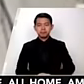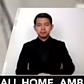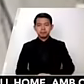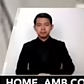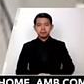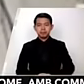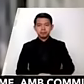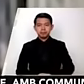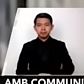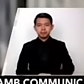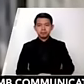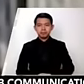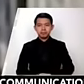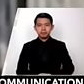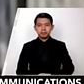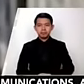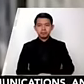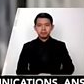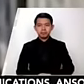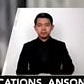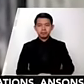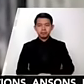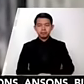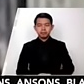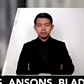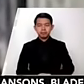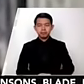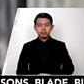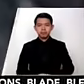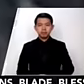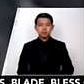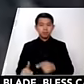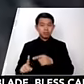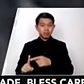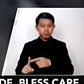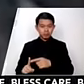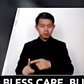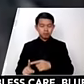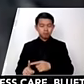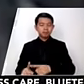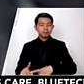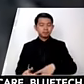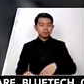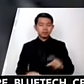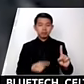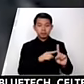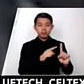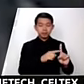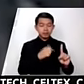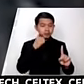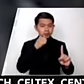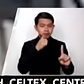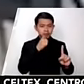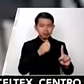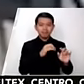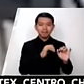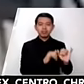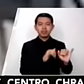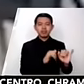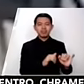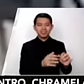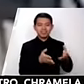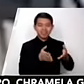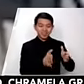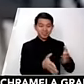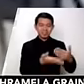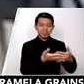Gomez tila Nakatambay lang ang babaeng iyan sa tabing kalsada sa Barangay Dolores Taytay Rizal kahapon pagdaan ng isang